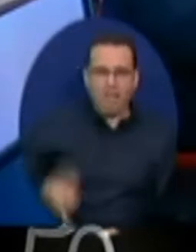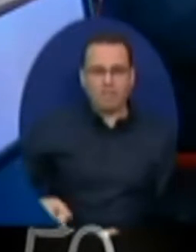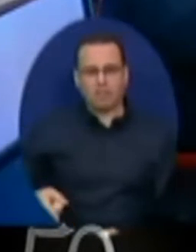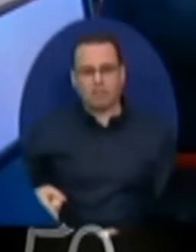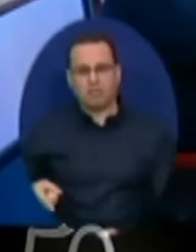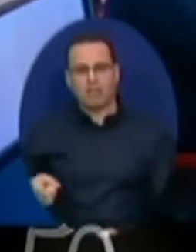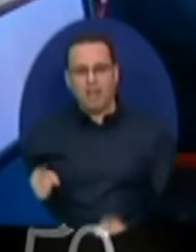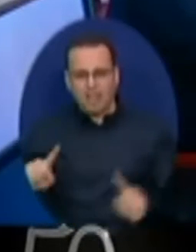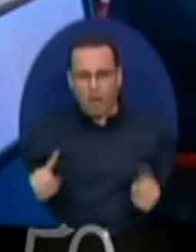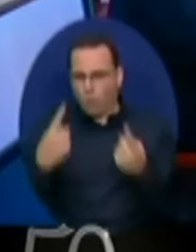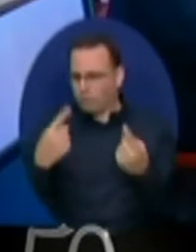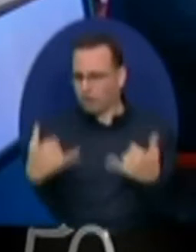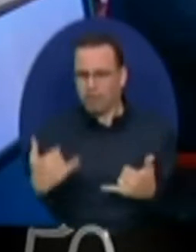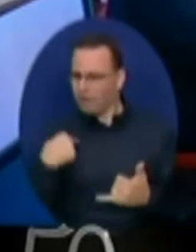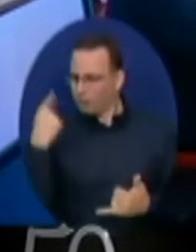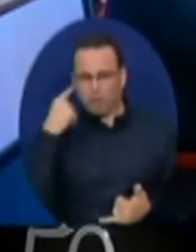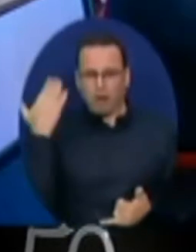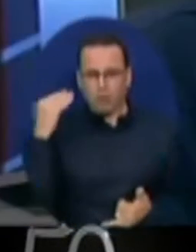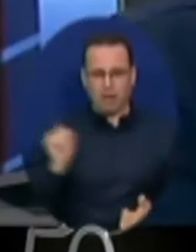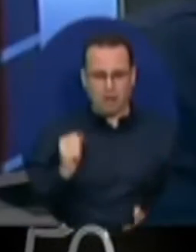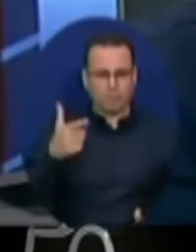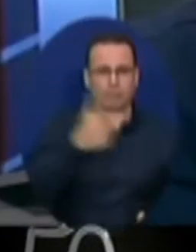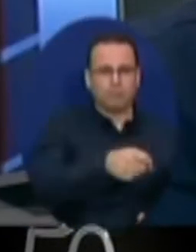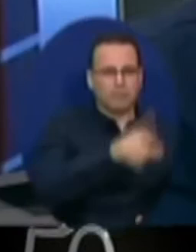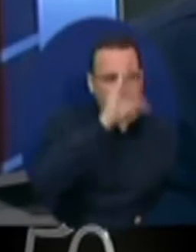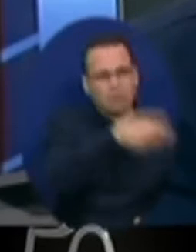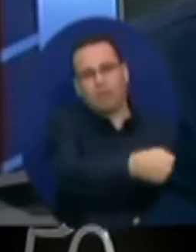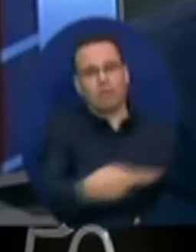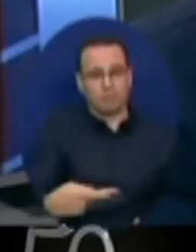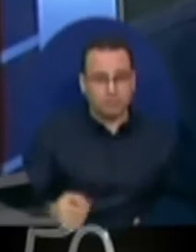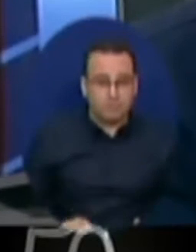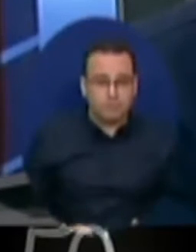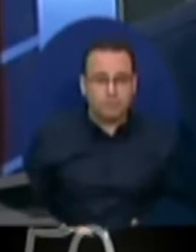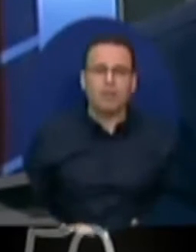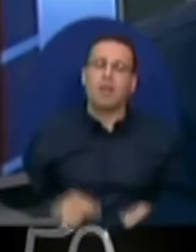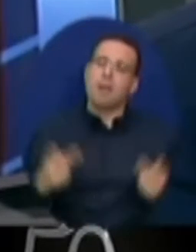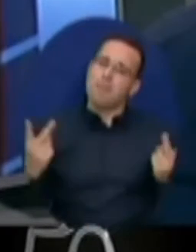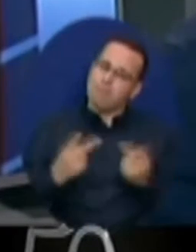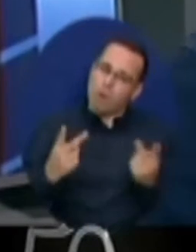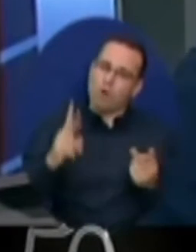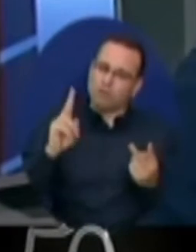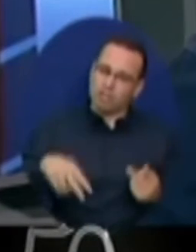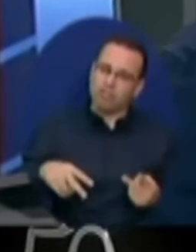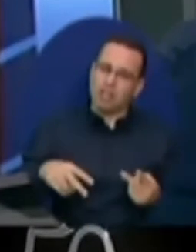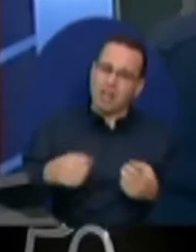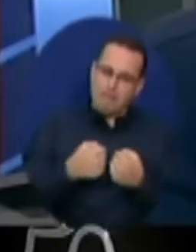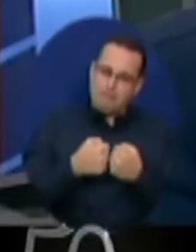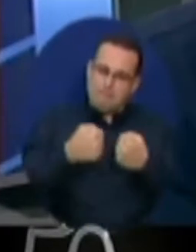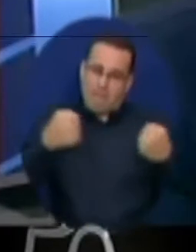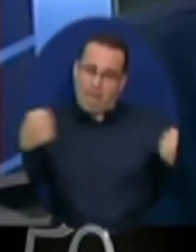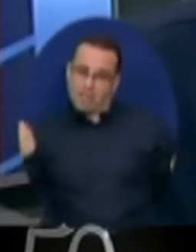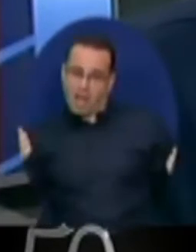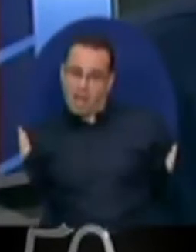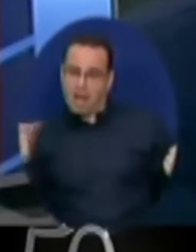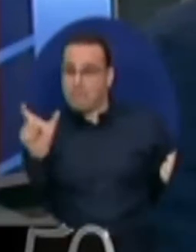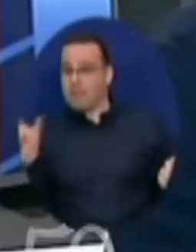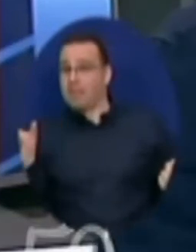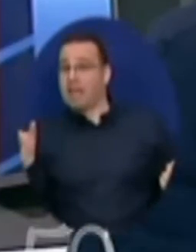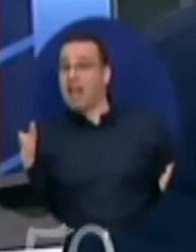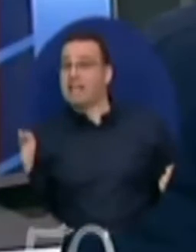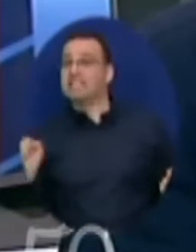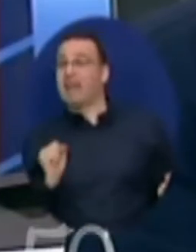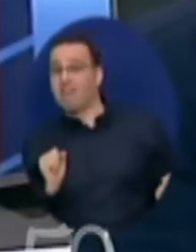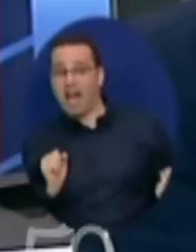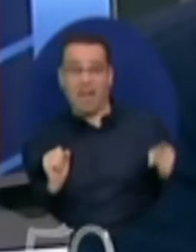את האירועים שאנחנו עכשיו שומעים עליהם. עכשיו, ברור לגמרי שיש מתח ניגודי משלים בין המילה צבא